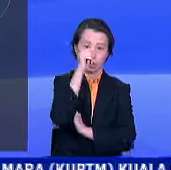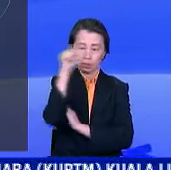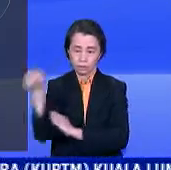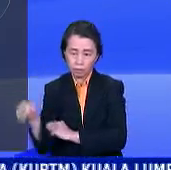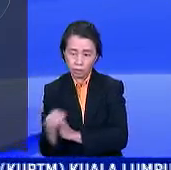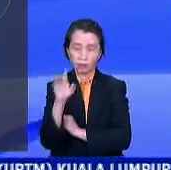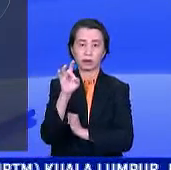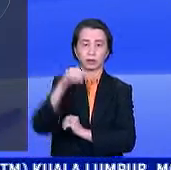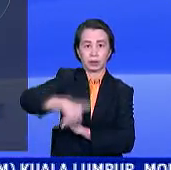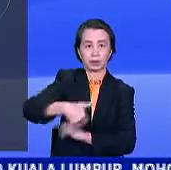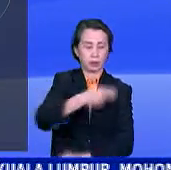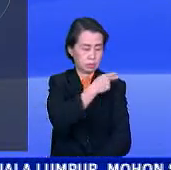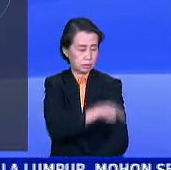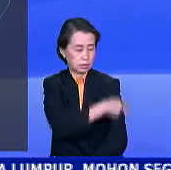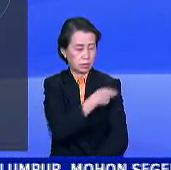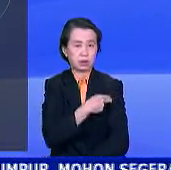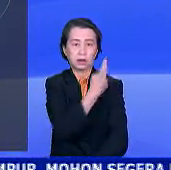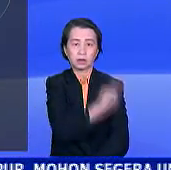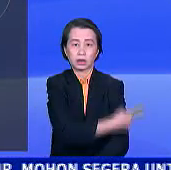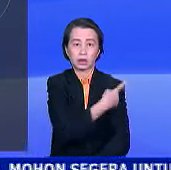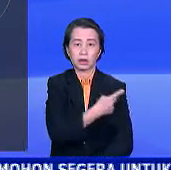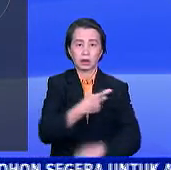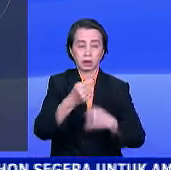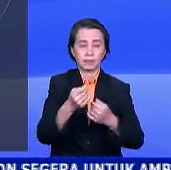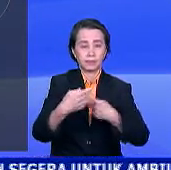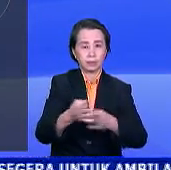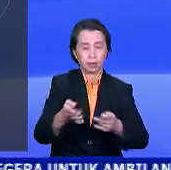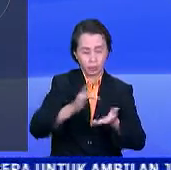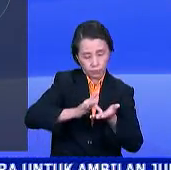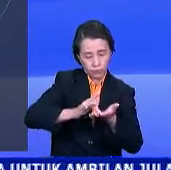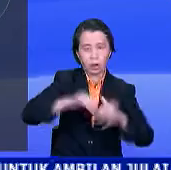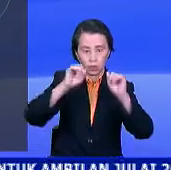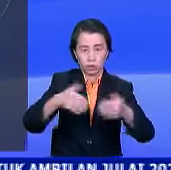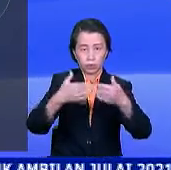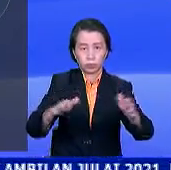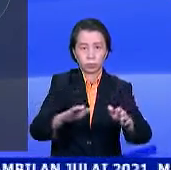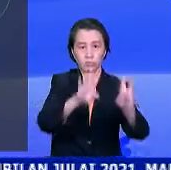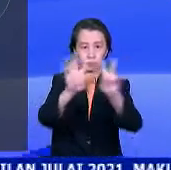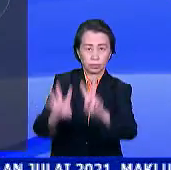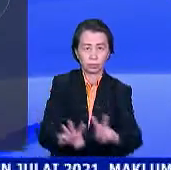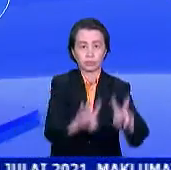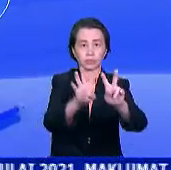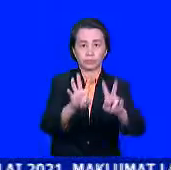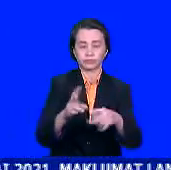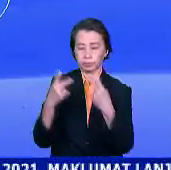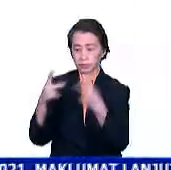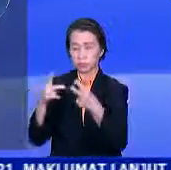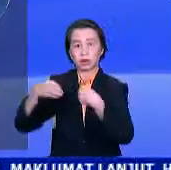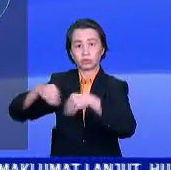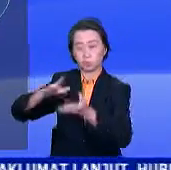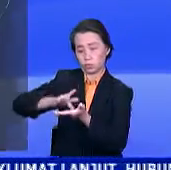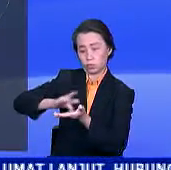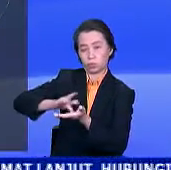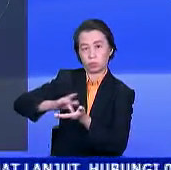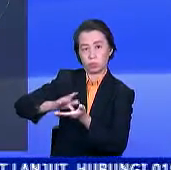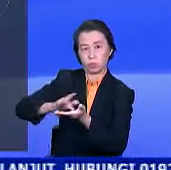8 malam. Hospital, klinik dan makmal perubatan dibenarkan beroperasi sehingga 24 jam. Kedai farmasi, kedai